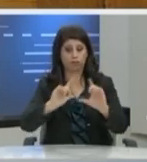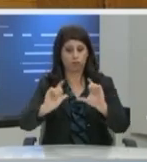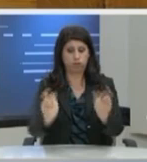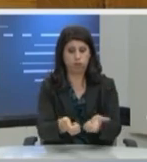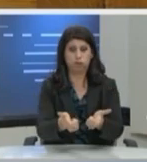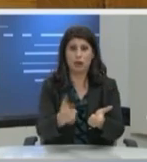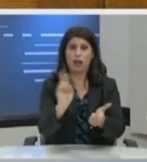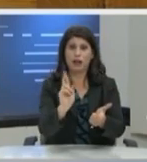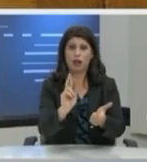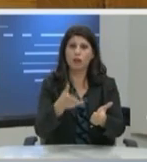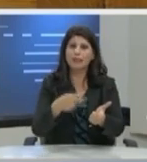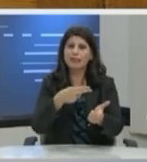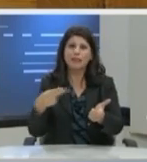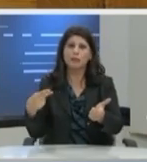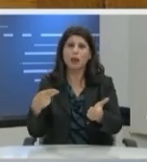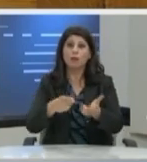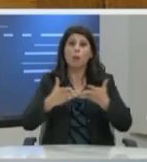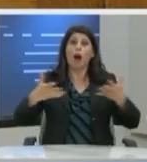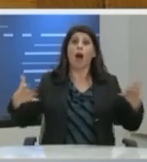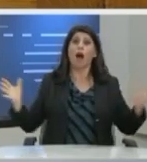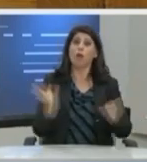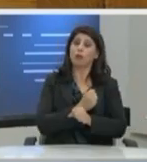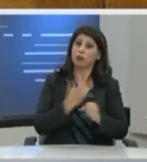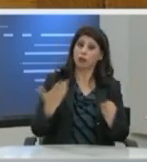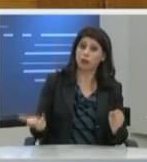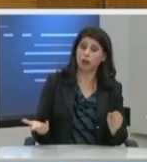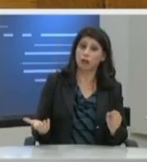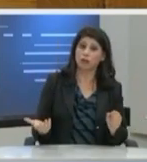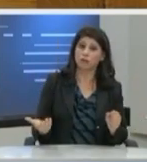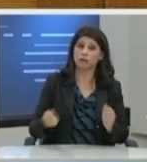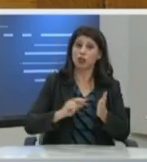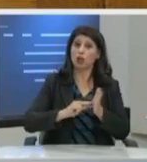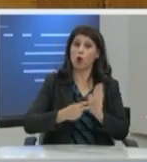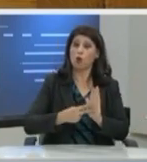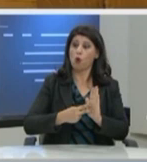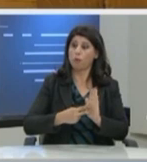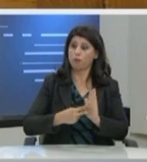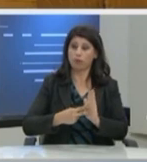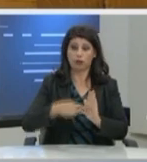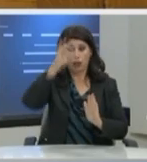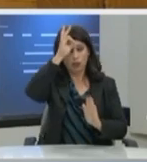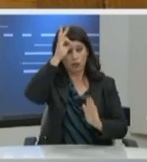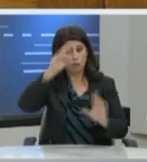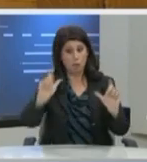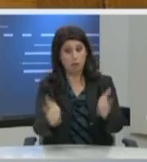Ριχάρδο, σημαίνει ότι ήταν η μεγάλη επιτυχία των οικονομικών αρχών.